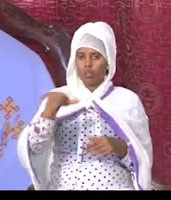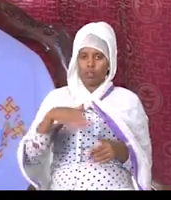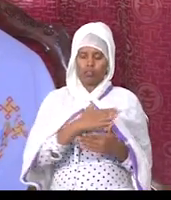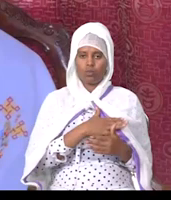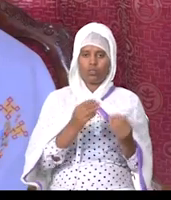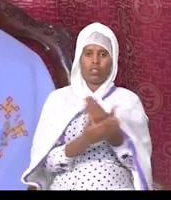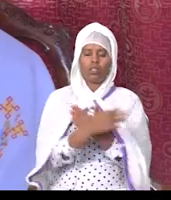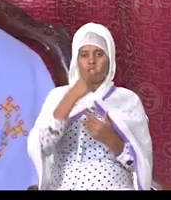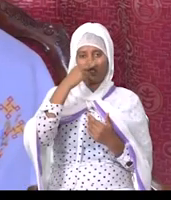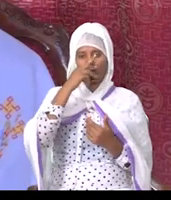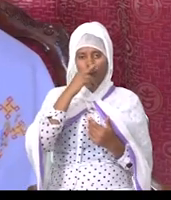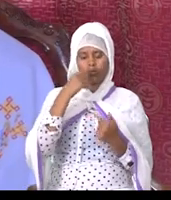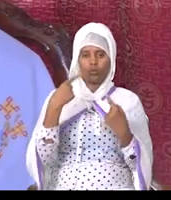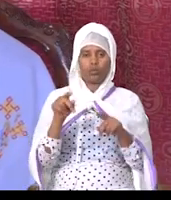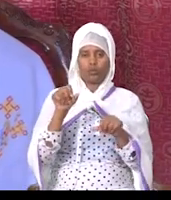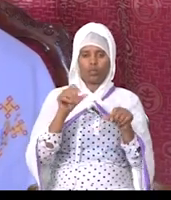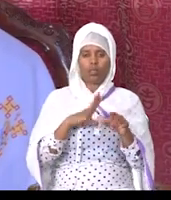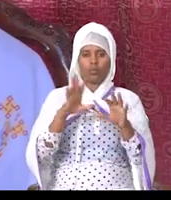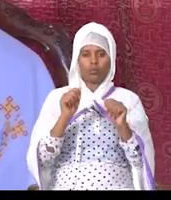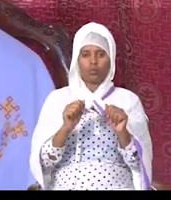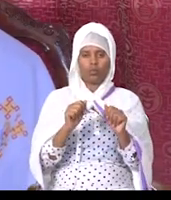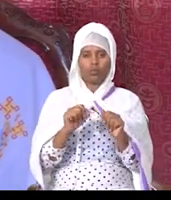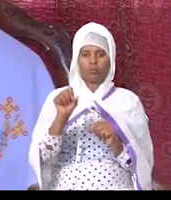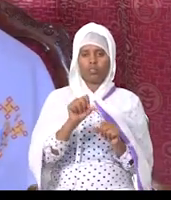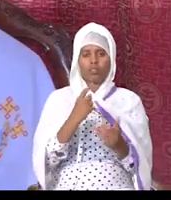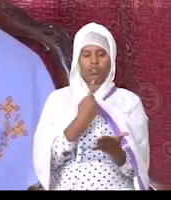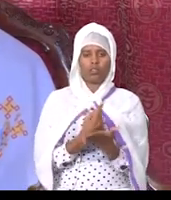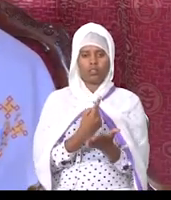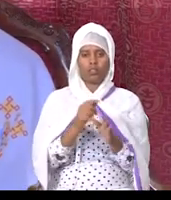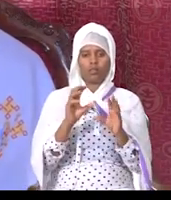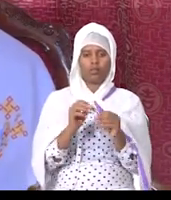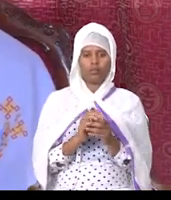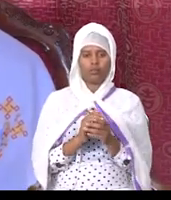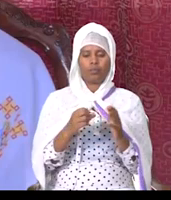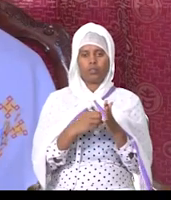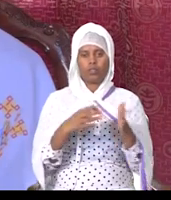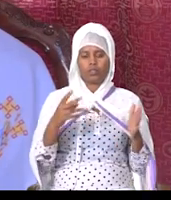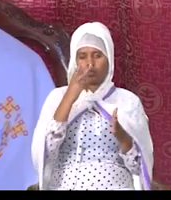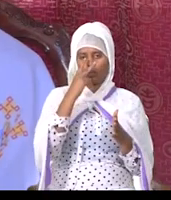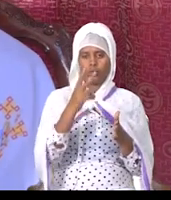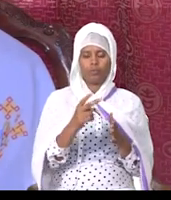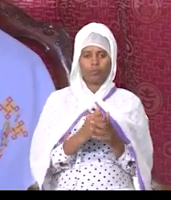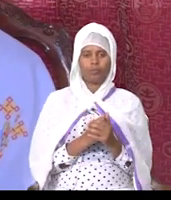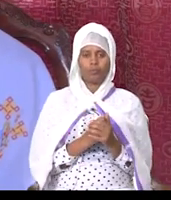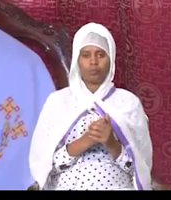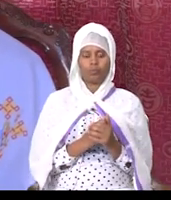እግዚኣብሔር ኣፍቅረኩም እዩ እሞ ከይትጋገዩ ምእንቲ ዝኾነ ሕቶ እንተለኩም ምሕታት ኣገዳሲ እዩ። ምክንያቱ